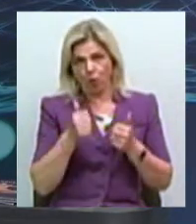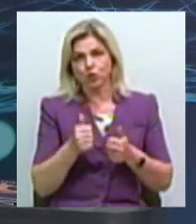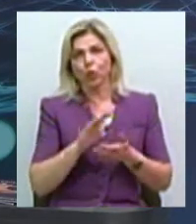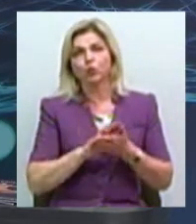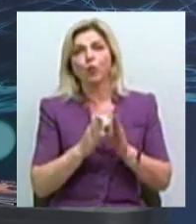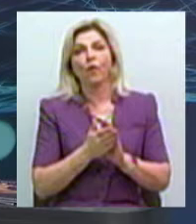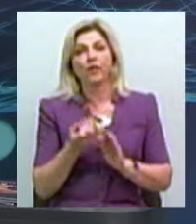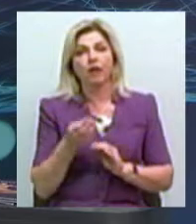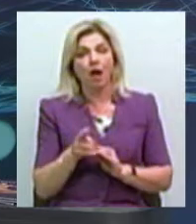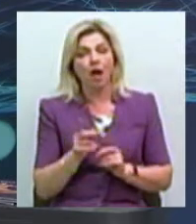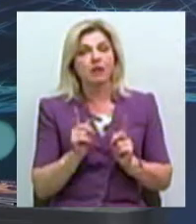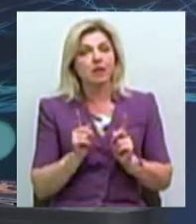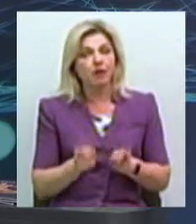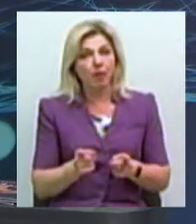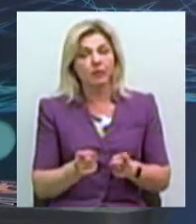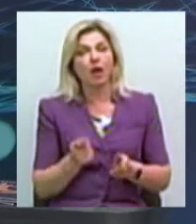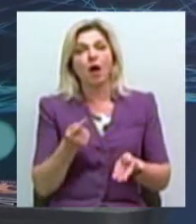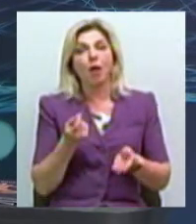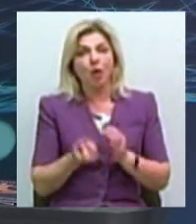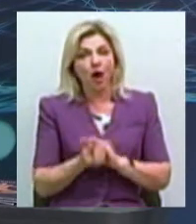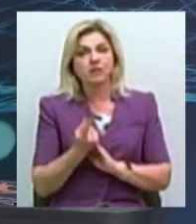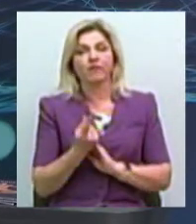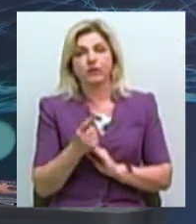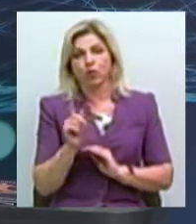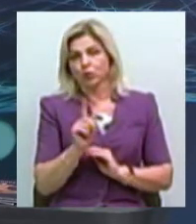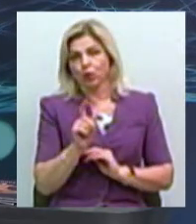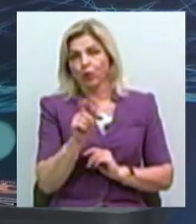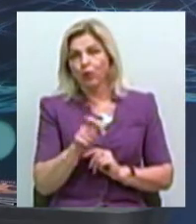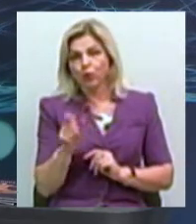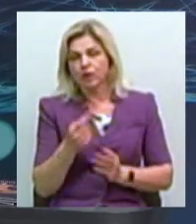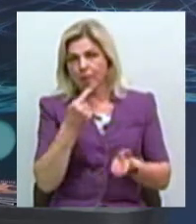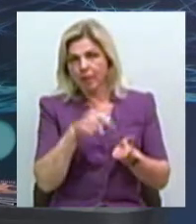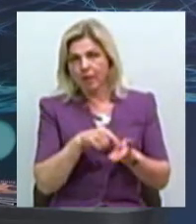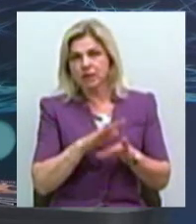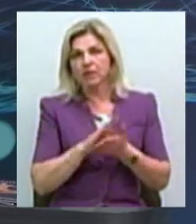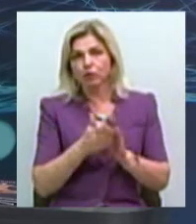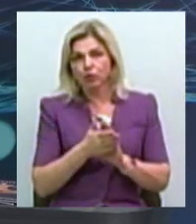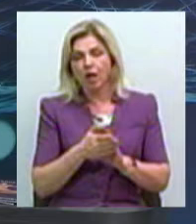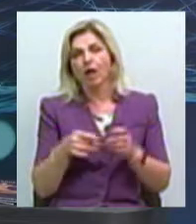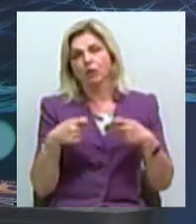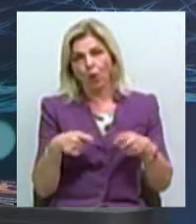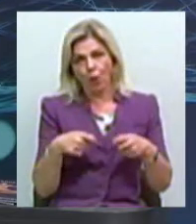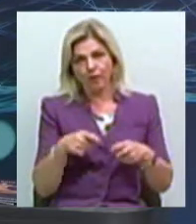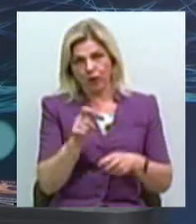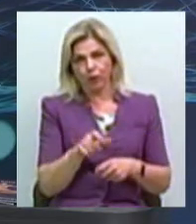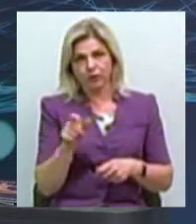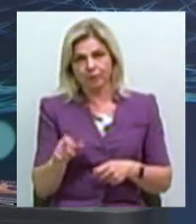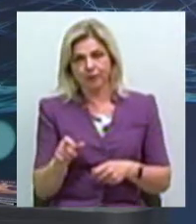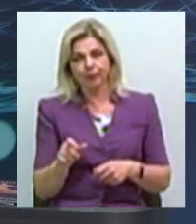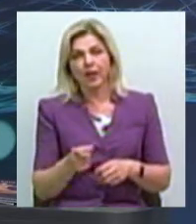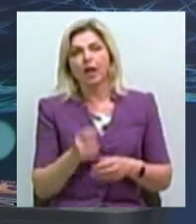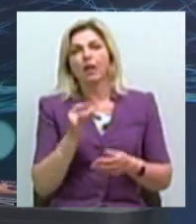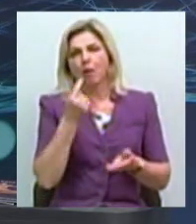Но на самом деле оказывается, что люди попадают в ситуацию торговли людьми, то есть и